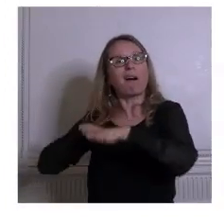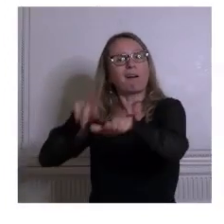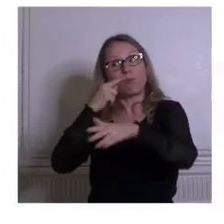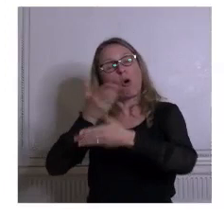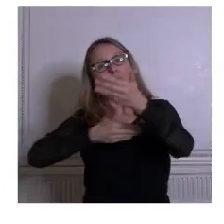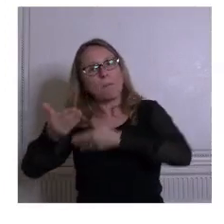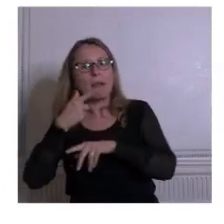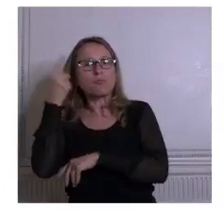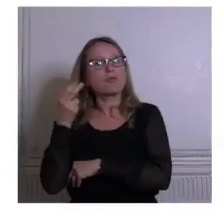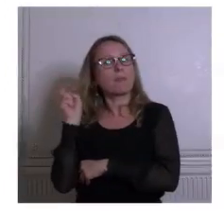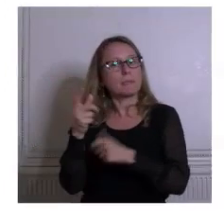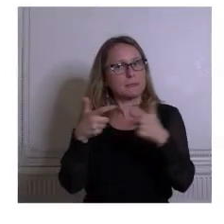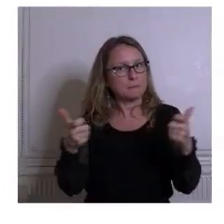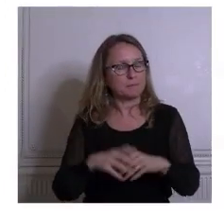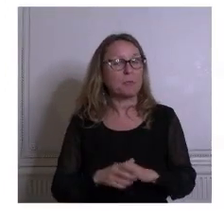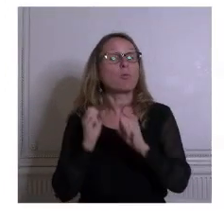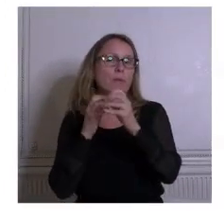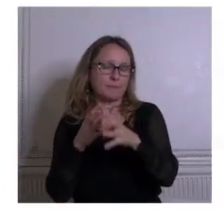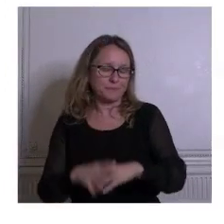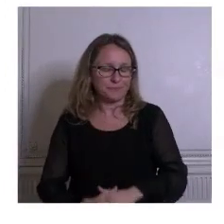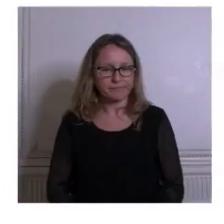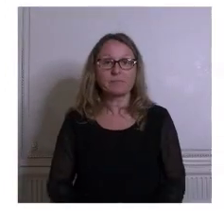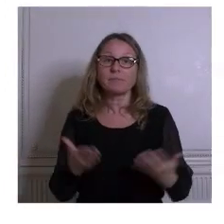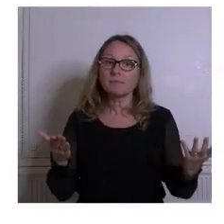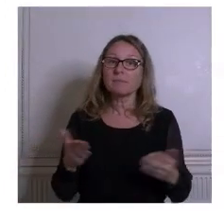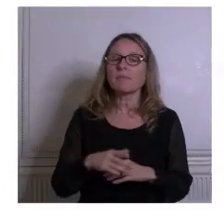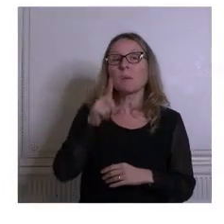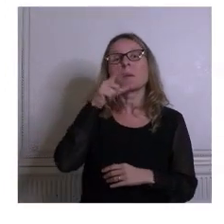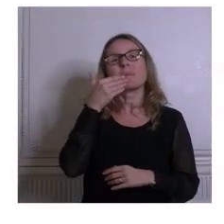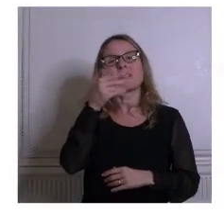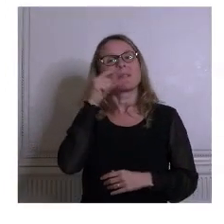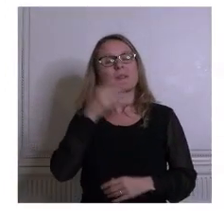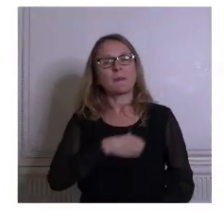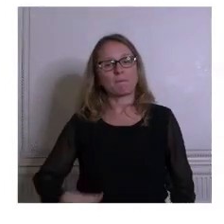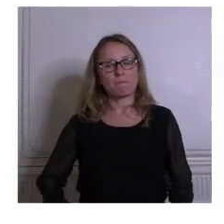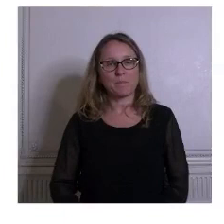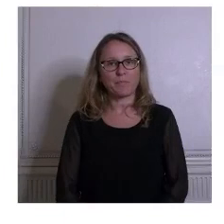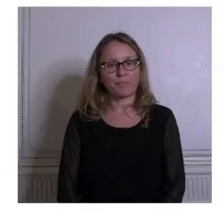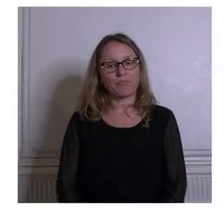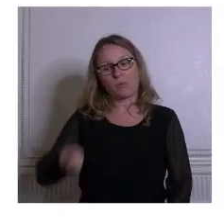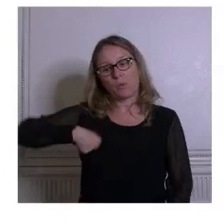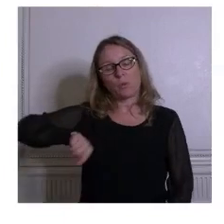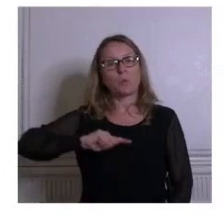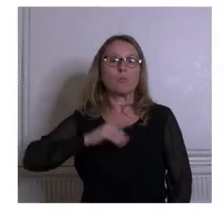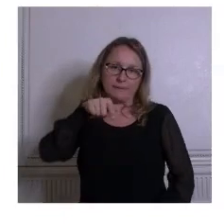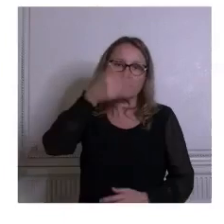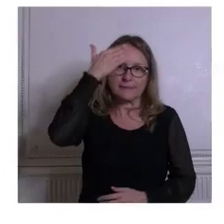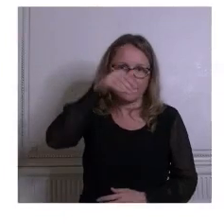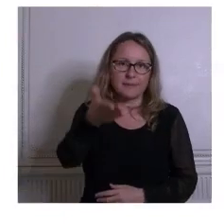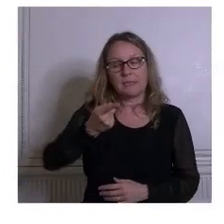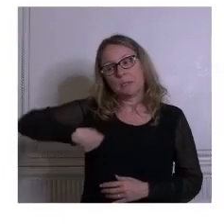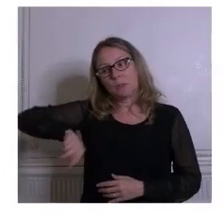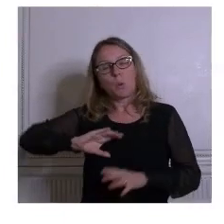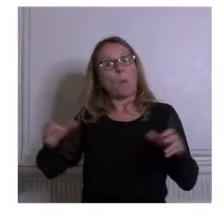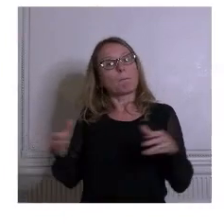ans, j'étais là, j'étais président de la commission des transports, on a fait le maximum. Alors les citoyens, je veux bien, les associations aussi, puis mettez quand même les